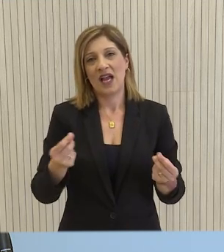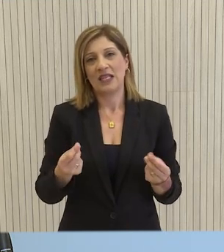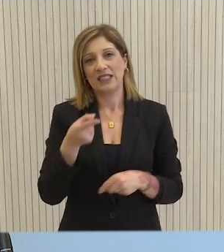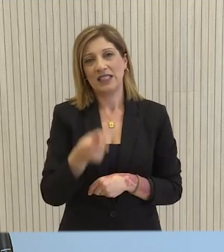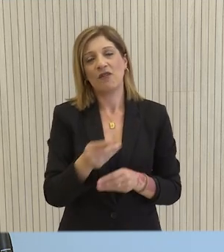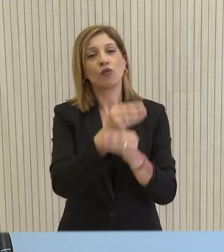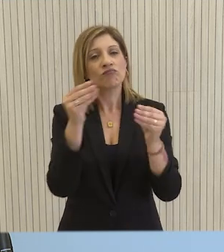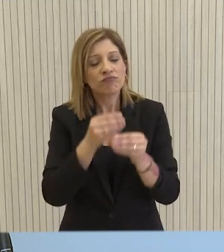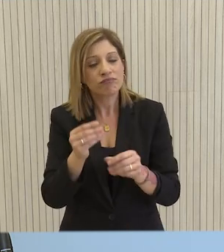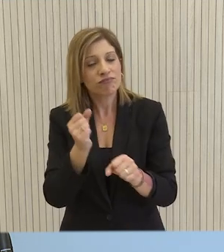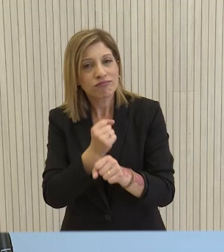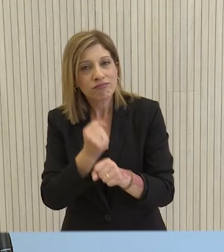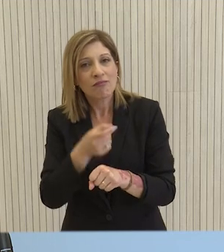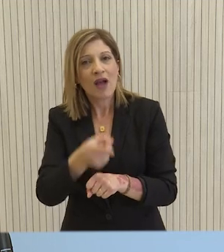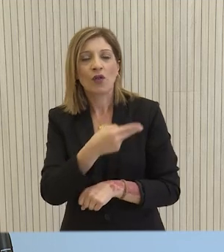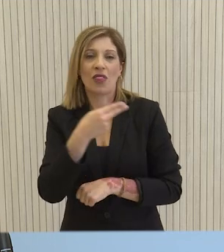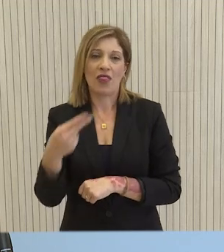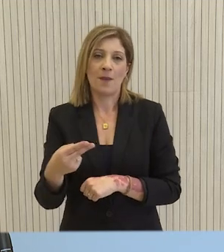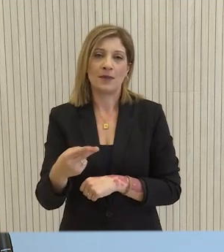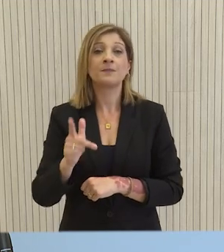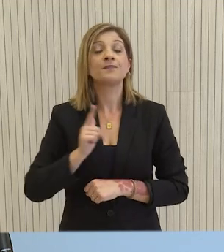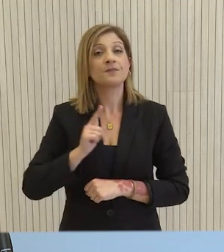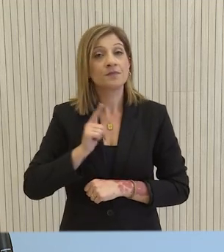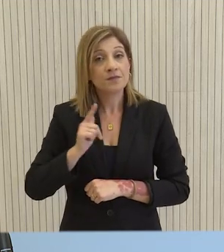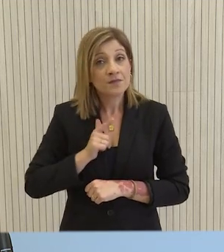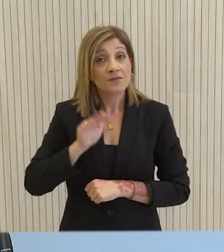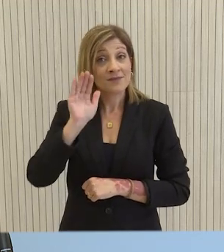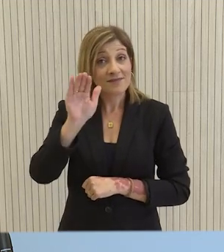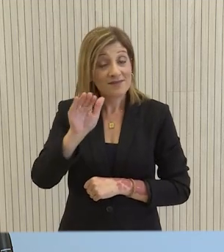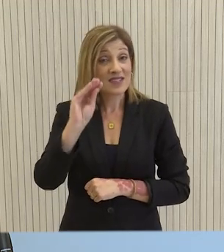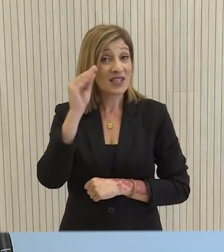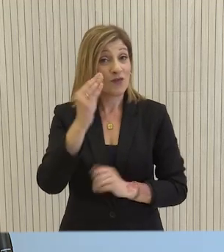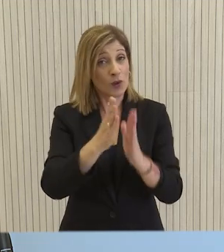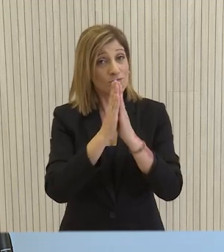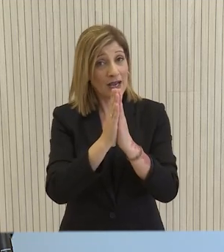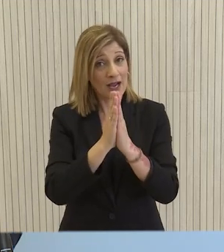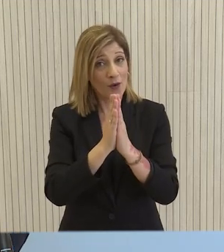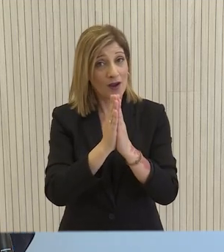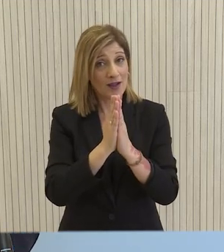πιο αποτελεσματική διαχείριση του μεταναστευτικού. Άρα, αναμένουμε και καλούμε την Βουλή των Αντιπροσώπων, με την